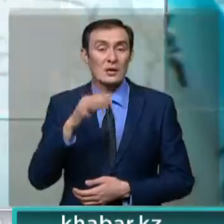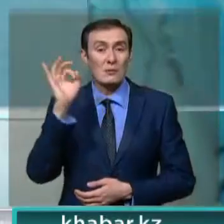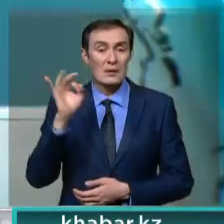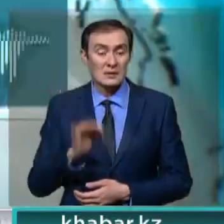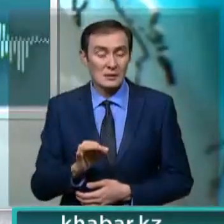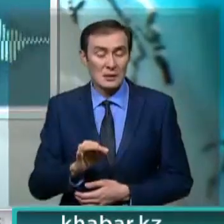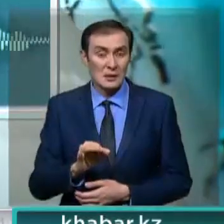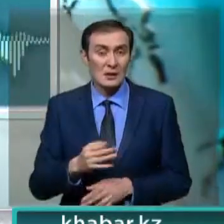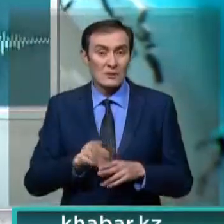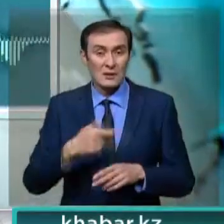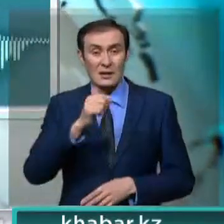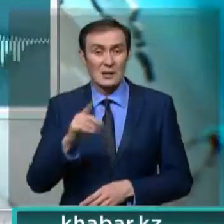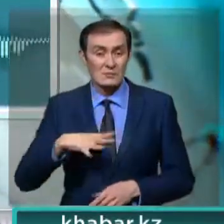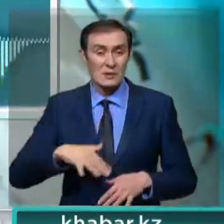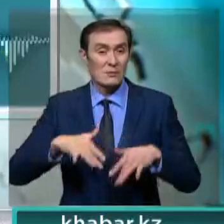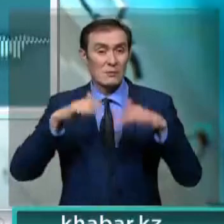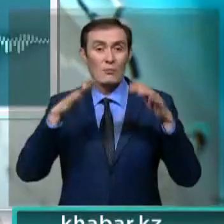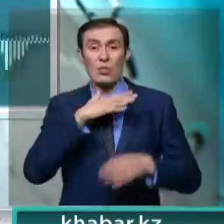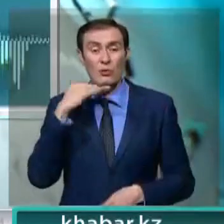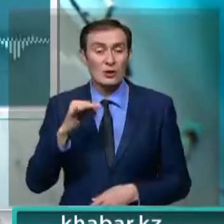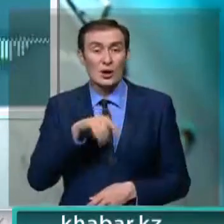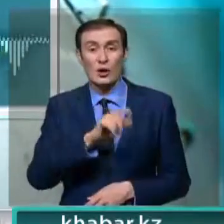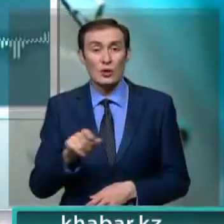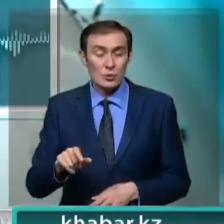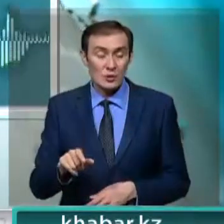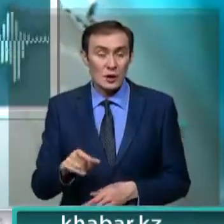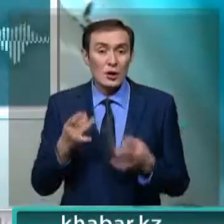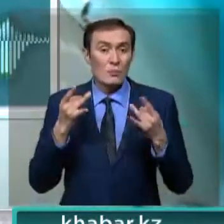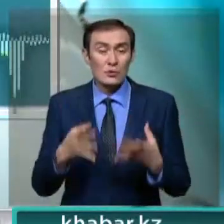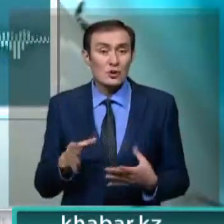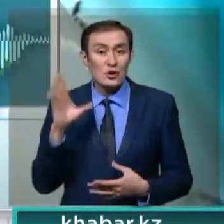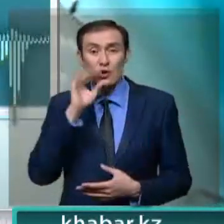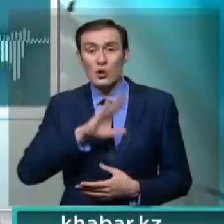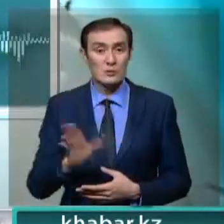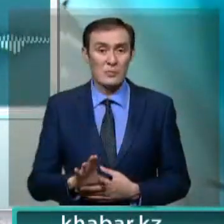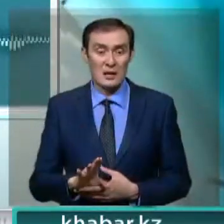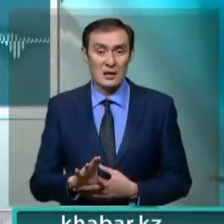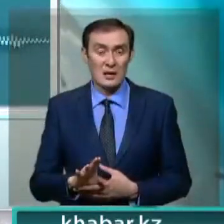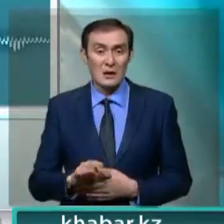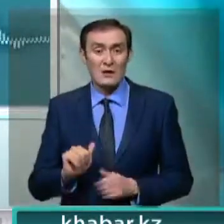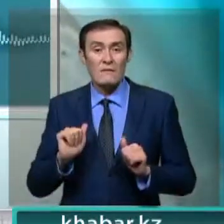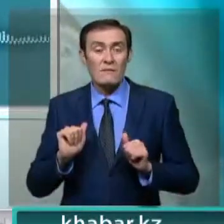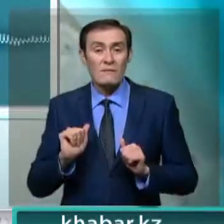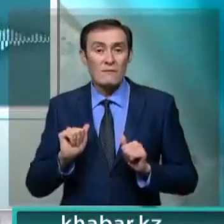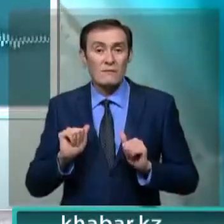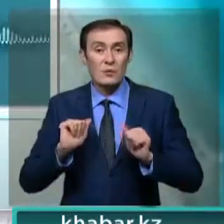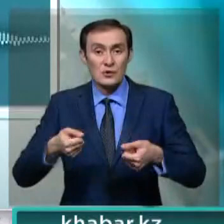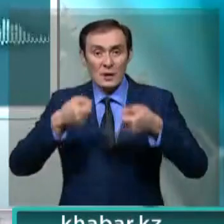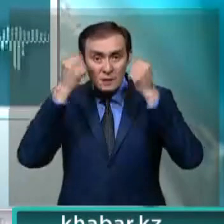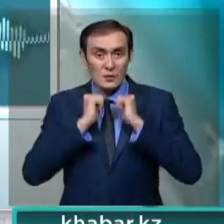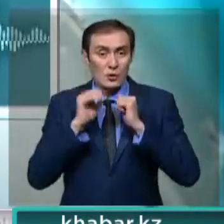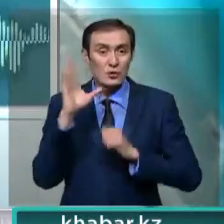41%. У самого газа выброшено было очень много. И люди, судя по всему, они просто не успели включиться в респиратор.